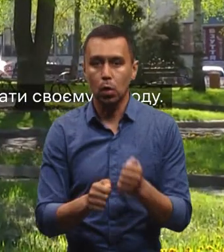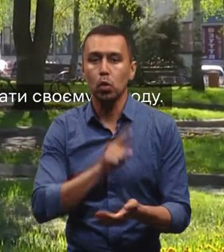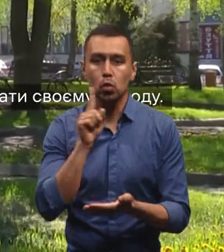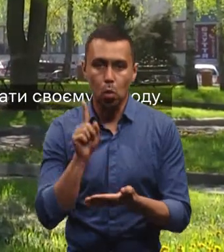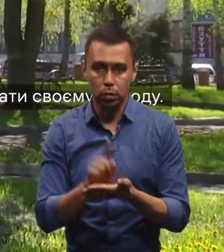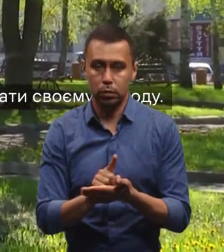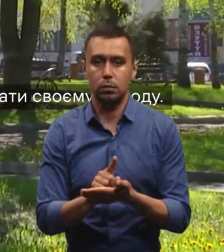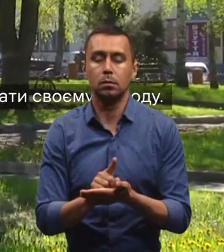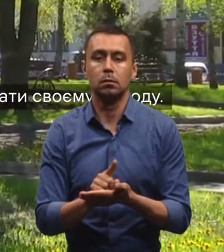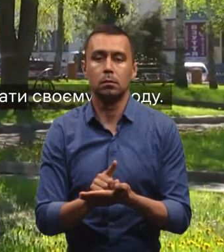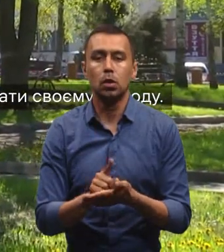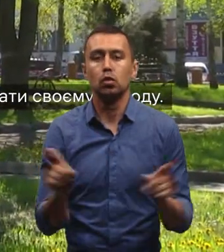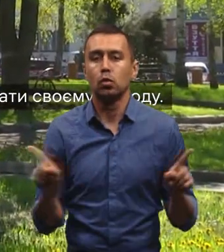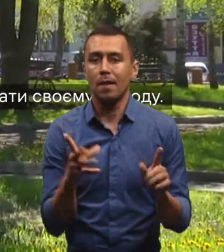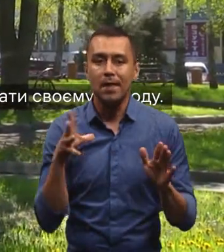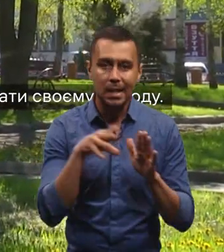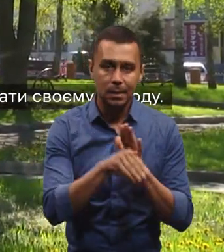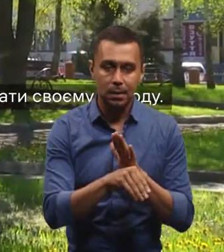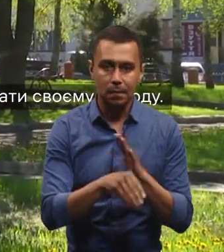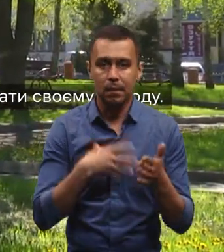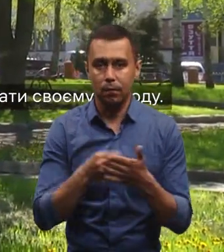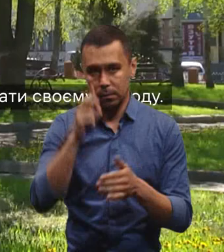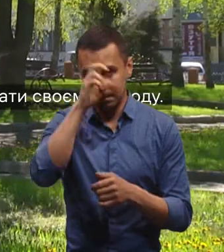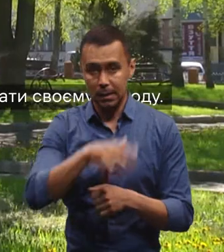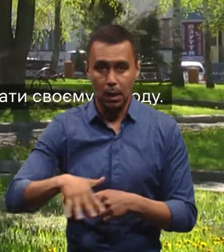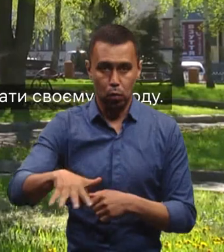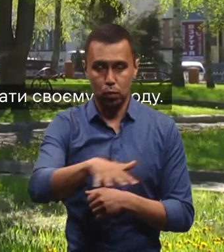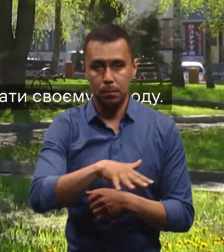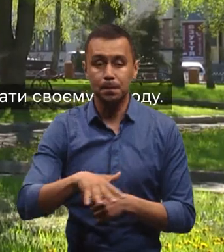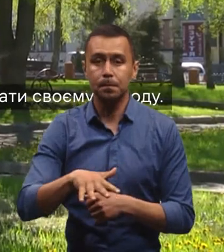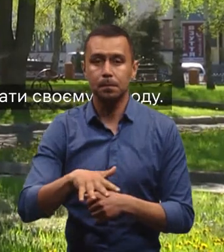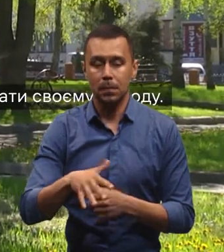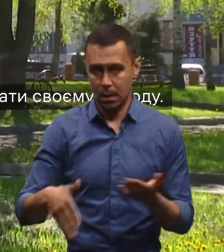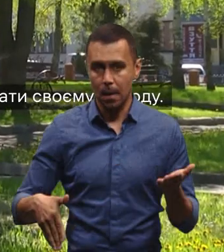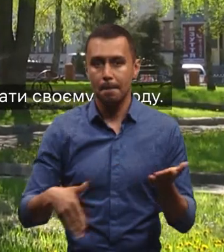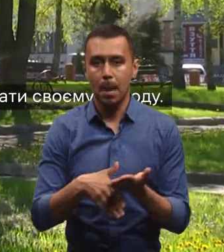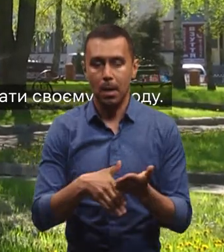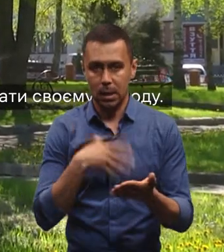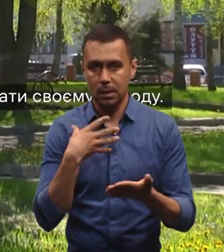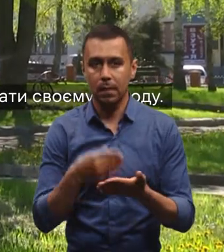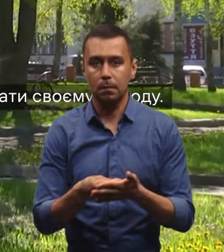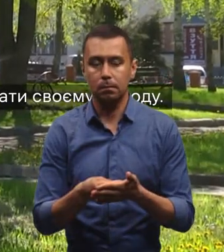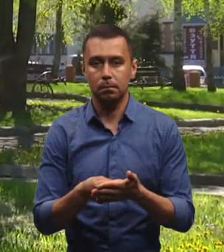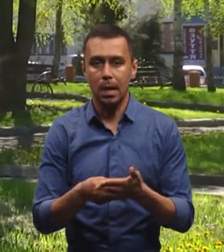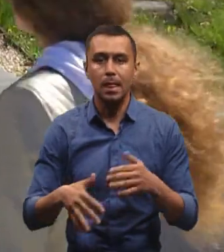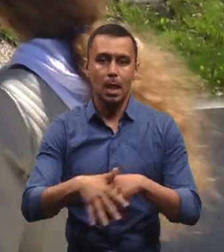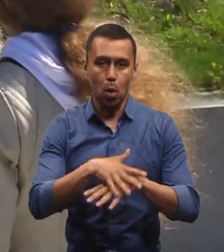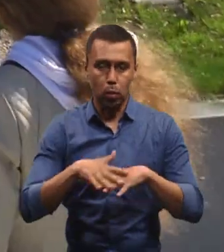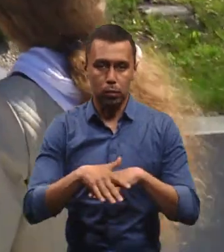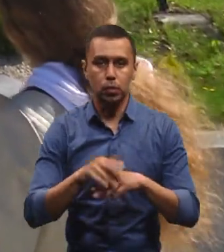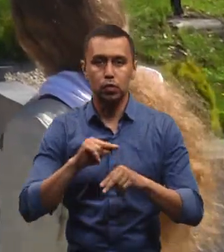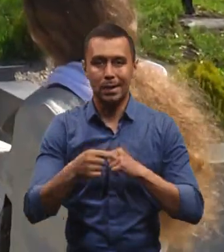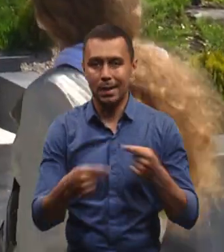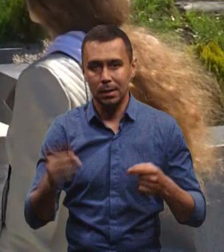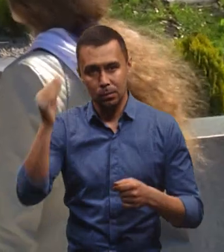должен что-то внести в свою страну, там. Помагати своєму народу. Через